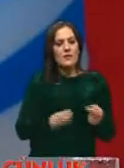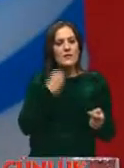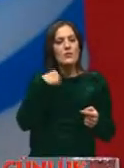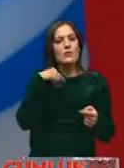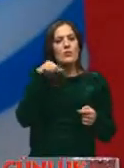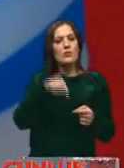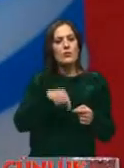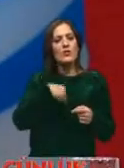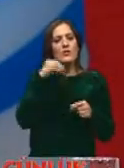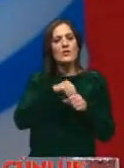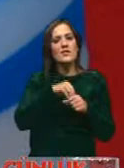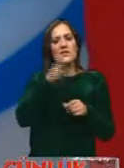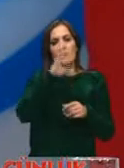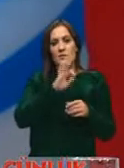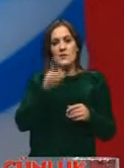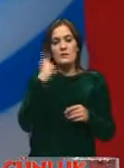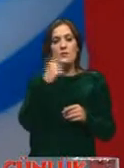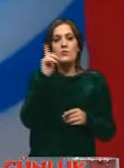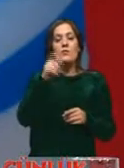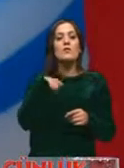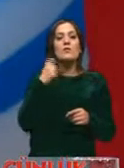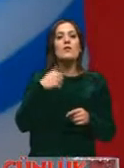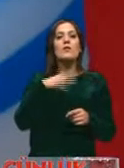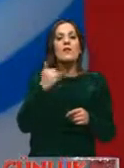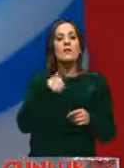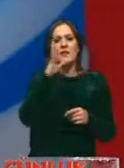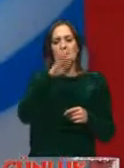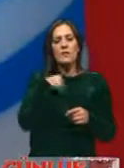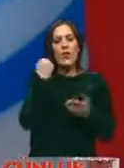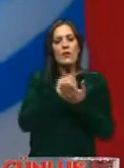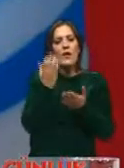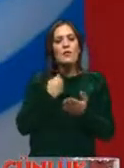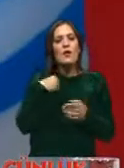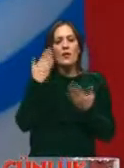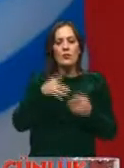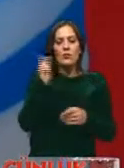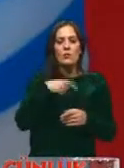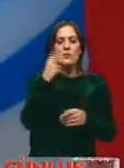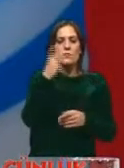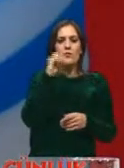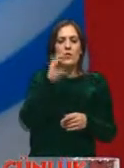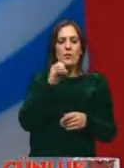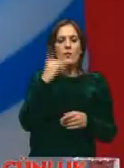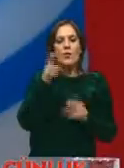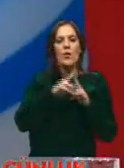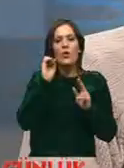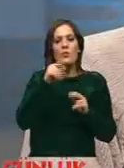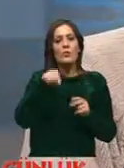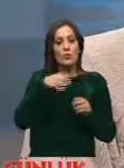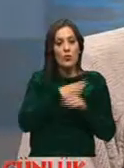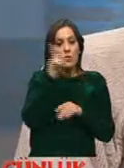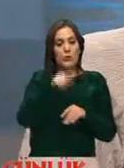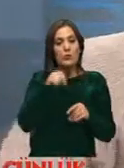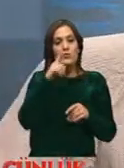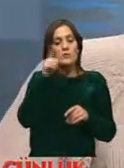Ve bunu bunun içinde kimseye bir şey sormak zorunda değilim. Öyle Kesinlikle. Değil mi? Kimse de onay almak zorunda değiliz. Bir müzik öğretmeni ya da bir koro öğretmeninde bu doğru mudur? Yüzde